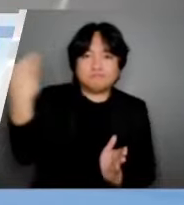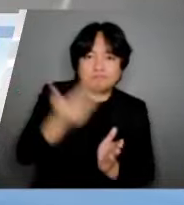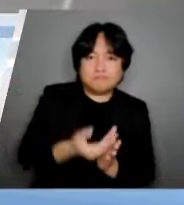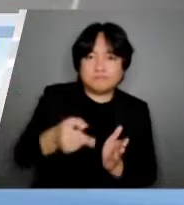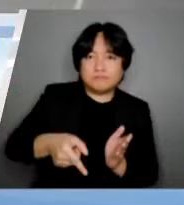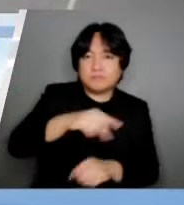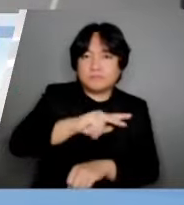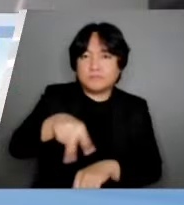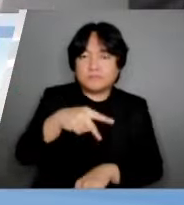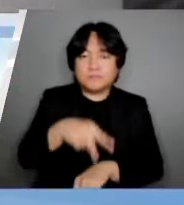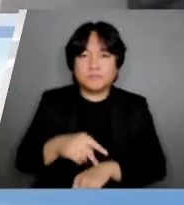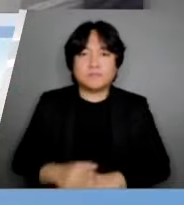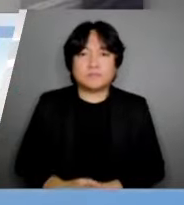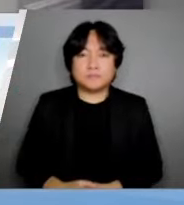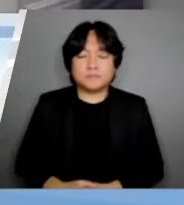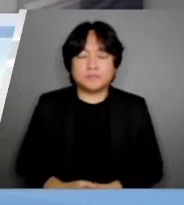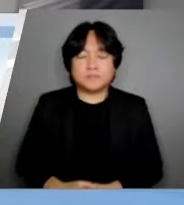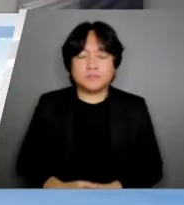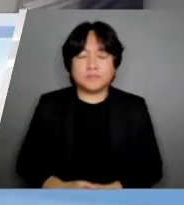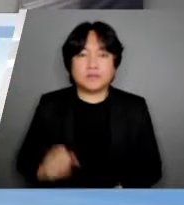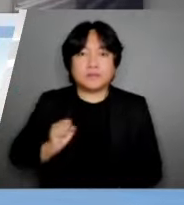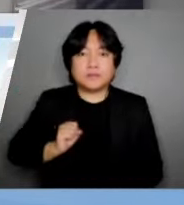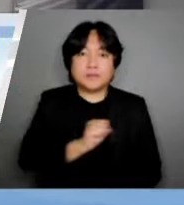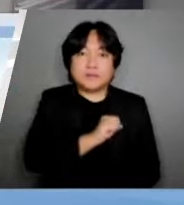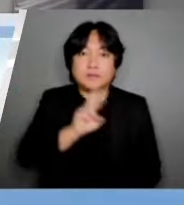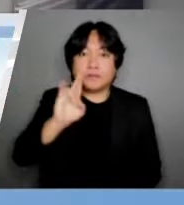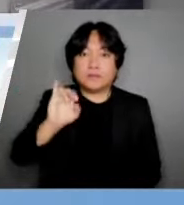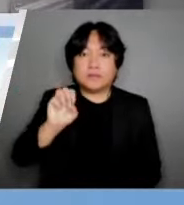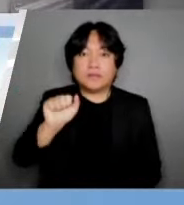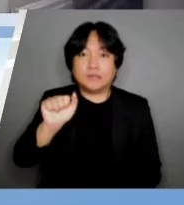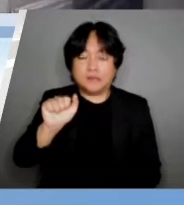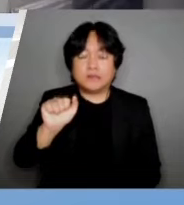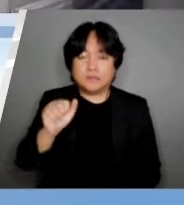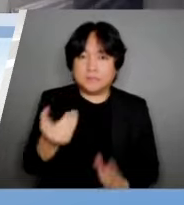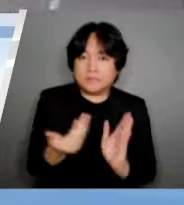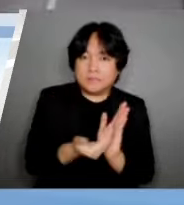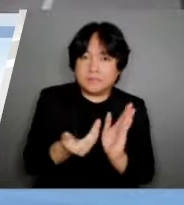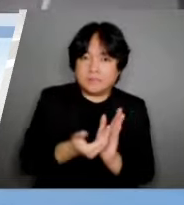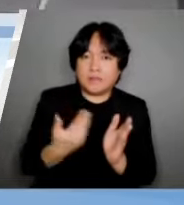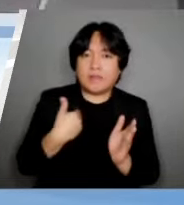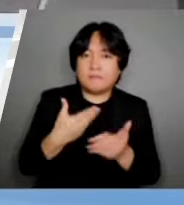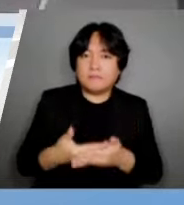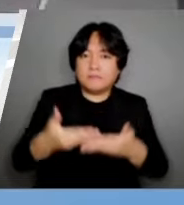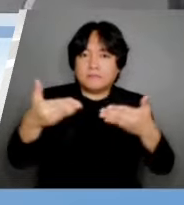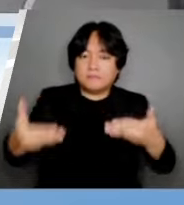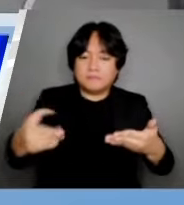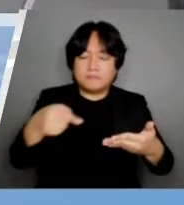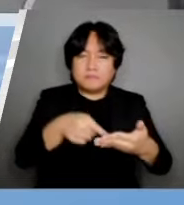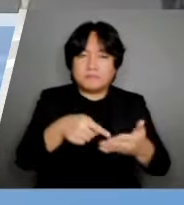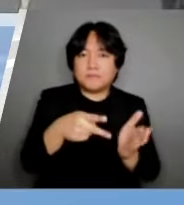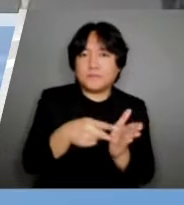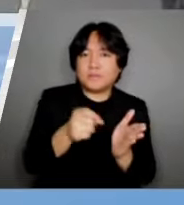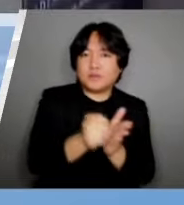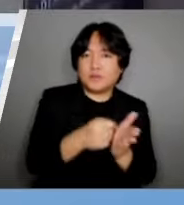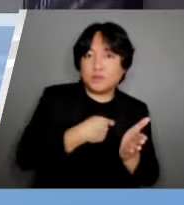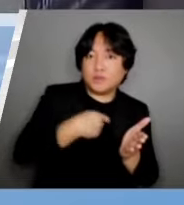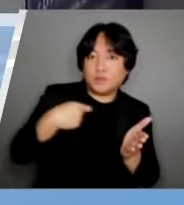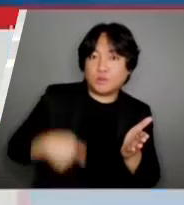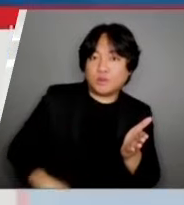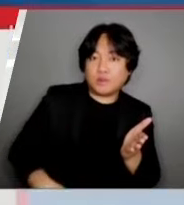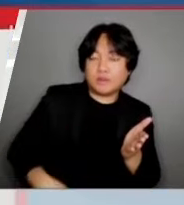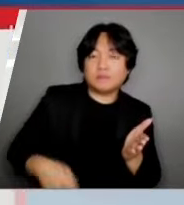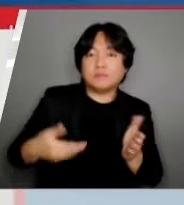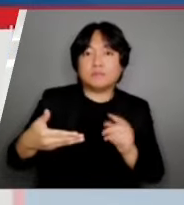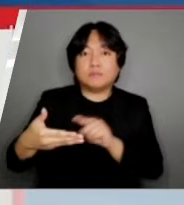at Chinese passport nito na may pangalang Zhang Mier. Anya, irregular ito dahil walang dual citizenship sa